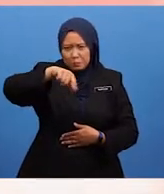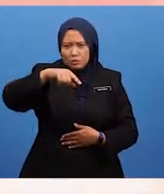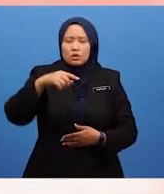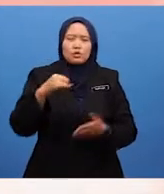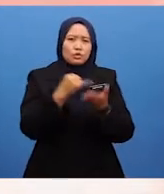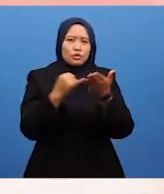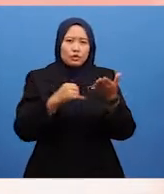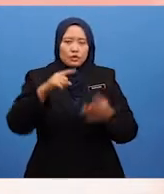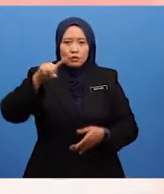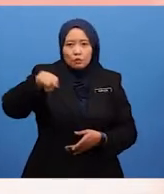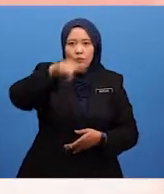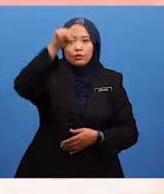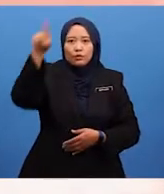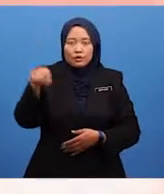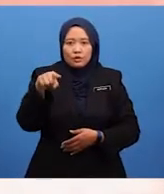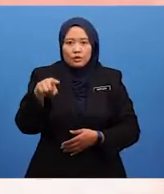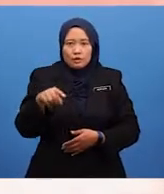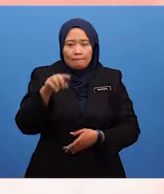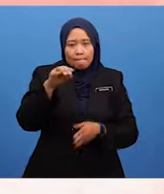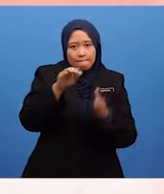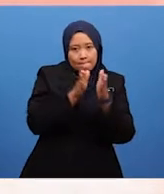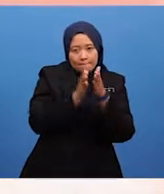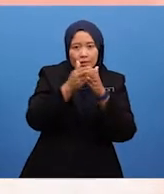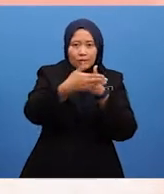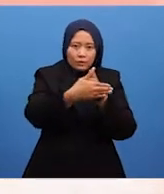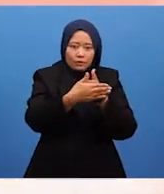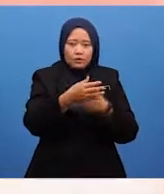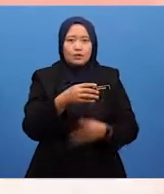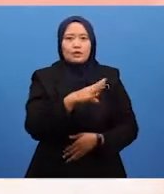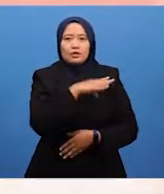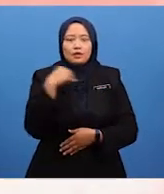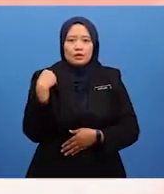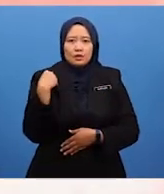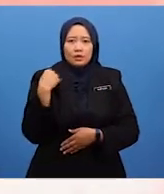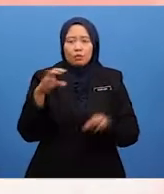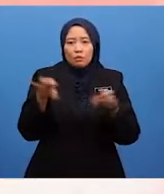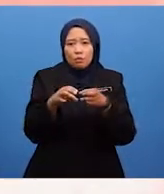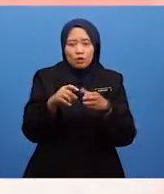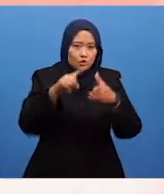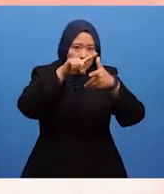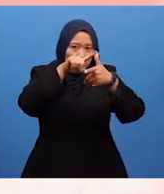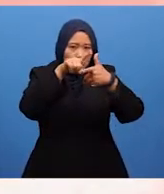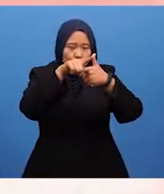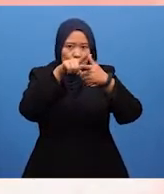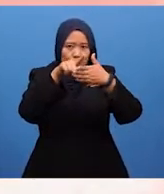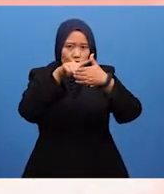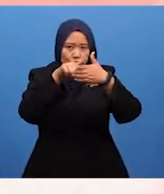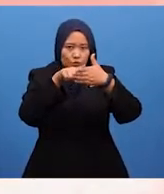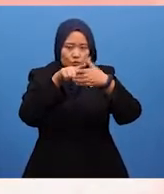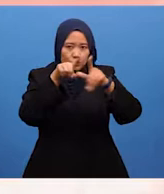melengkung memperhatikan garisan dan juga membina sudut yang berlainan dan satu lagi peralatan